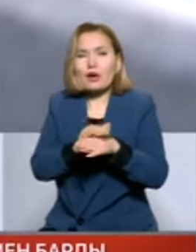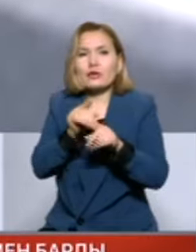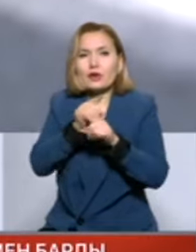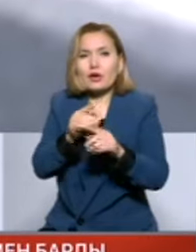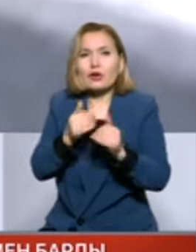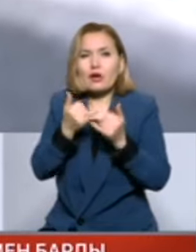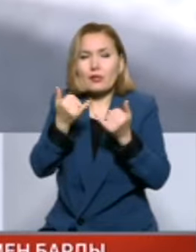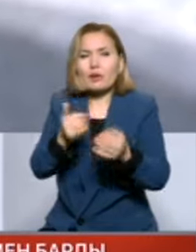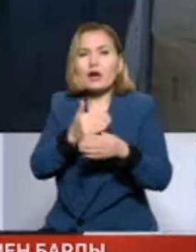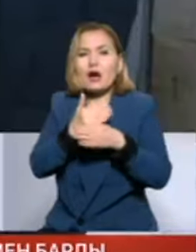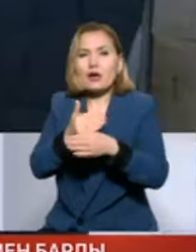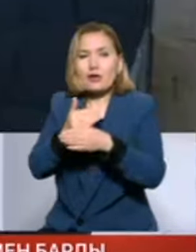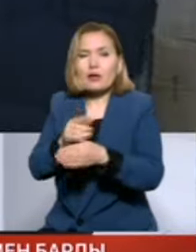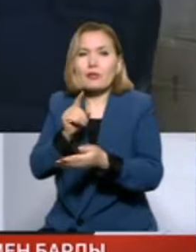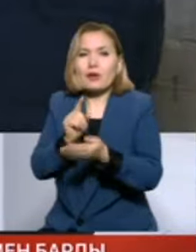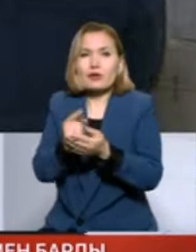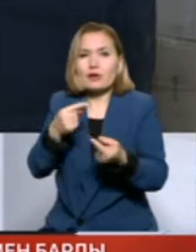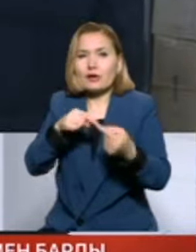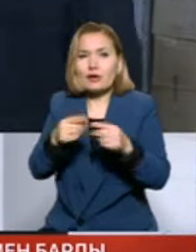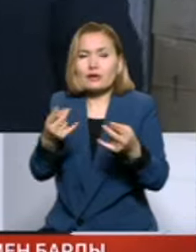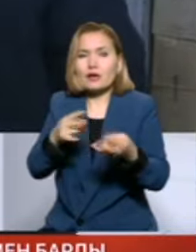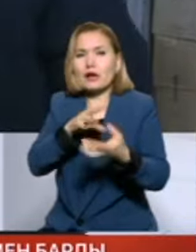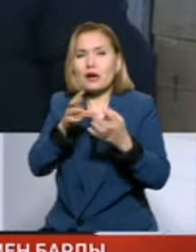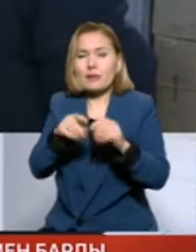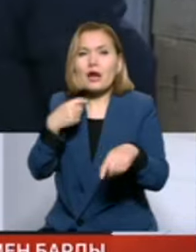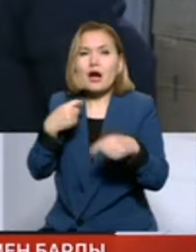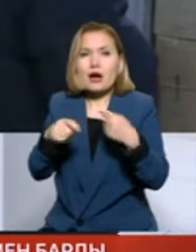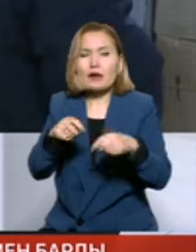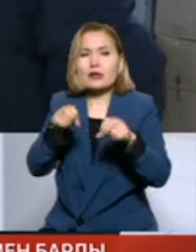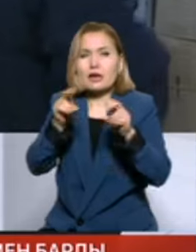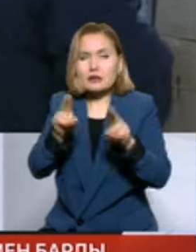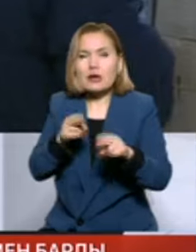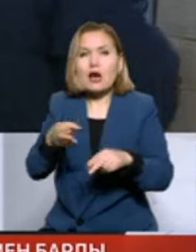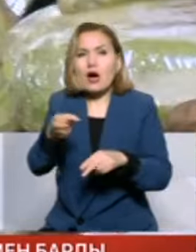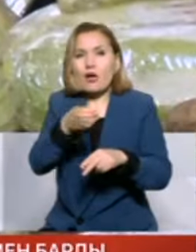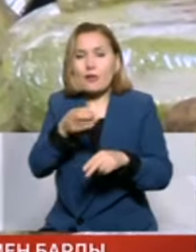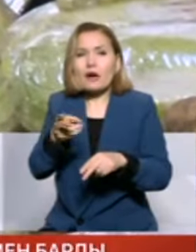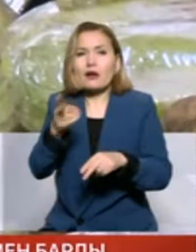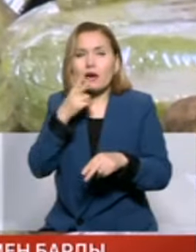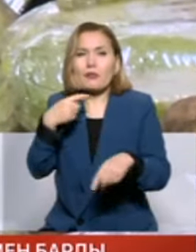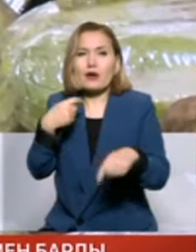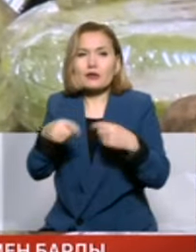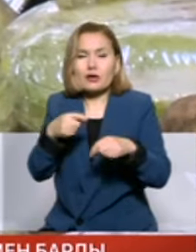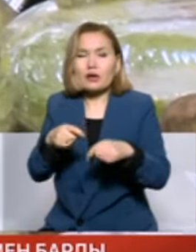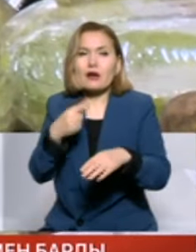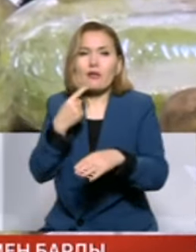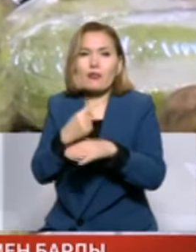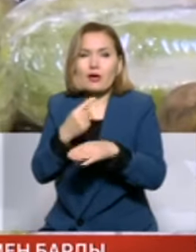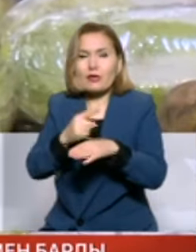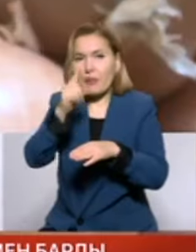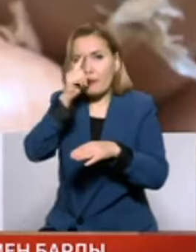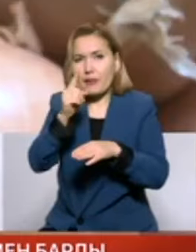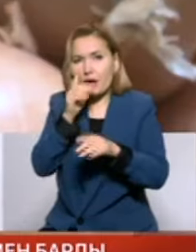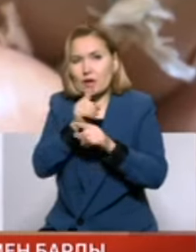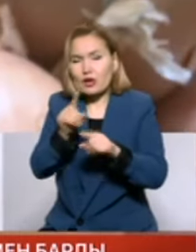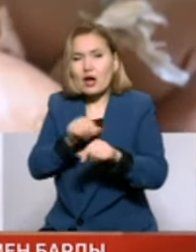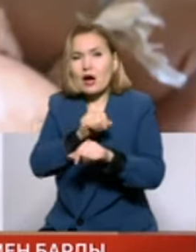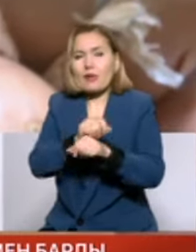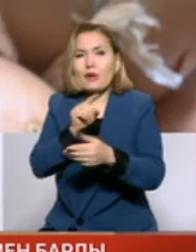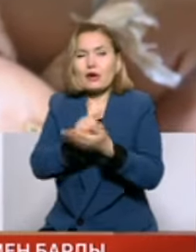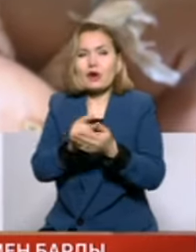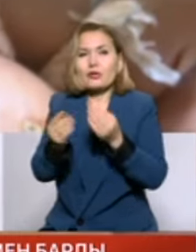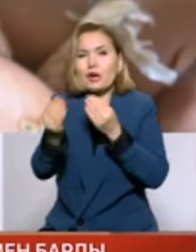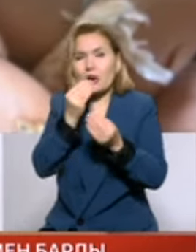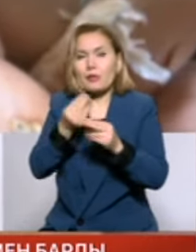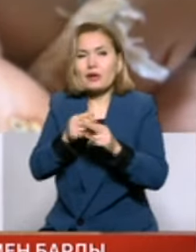игі істерге ат салысуға шақырды. Сонымен бірге саудагерлерге арақ шарап сатуды бір айға доғара тұруға ұсыныс жасады. Ал әлеуметтік маңызы